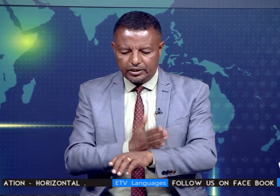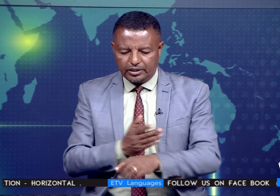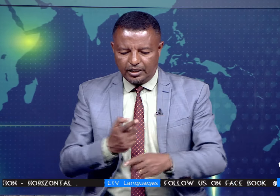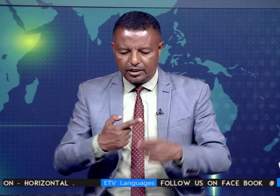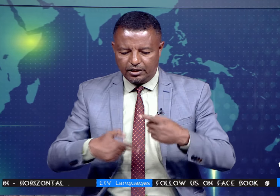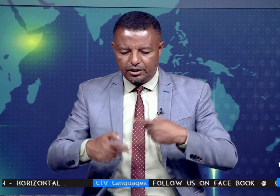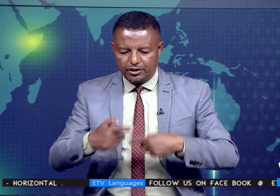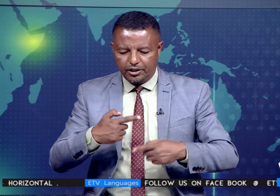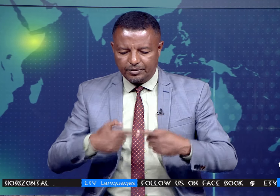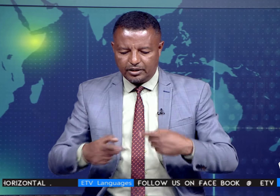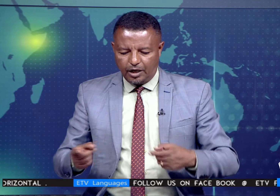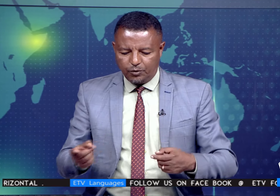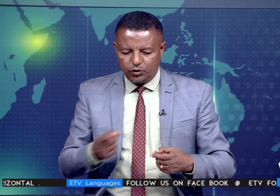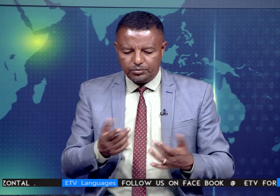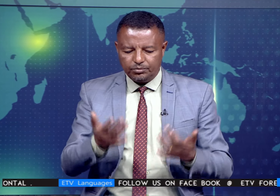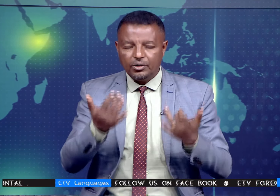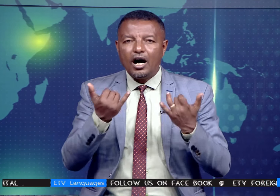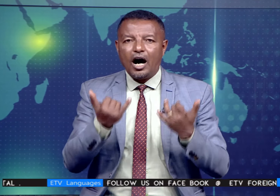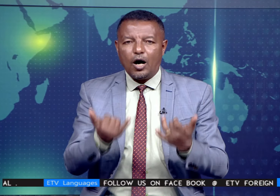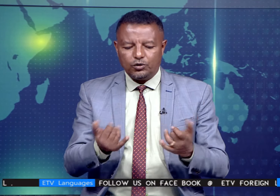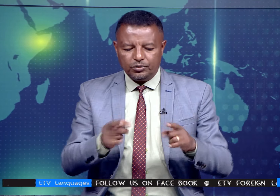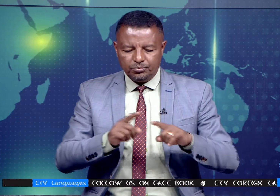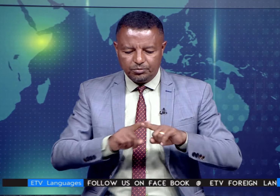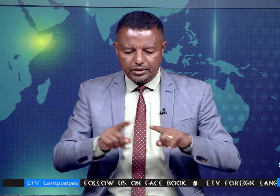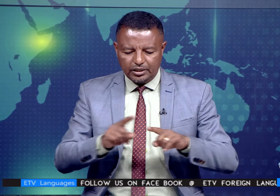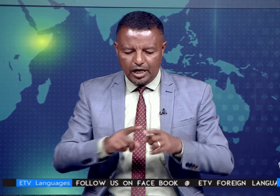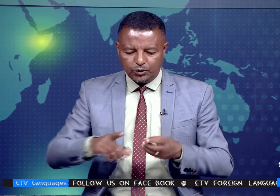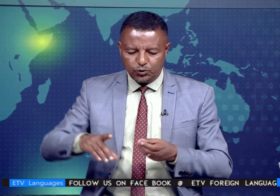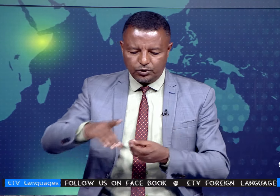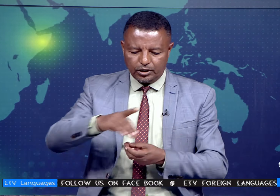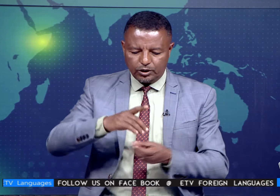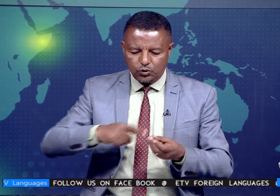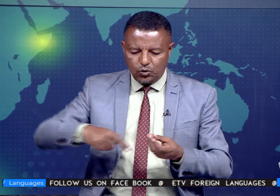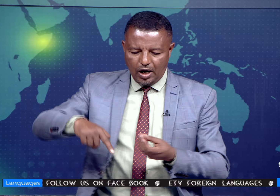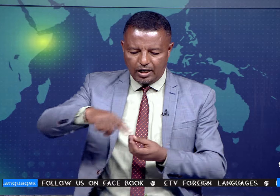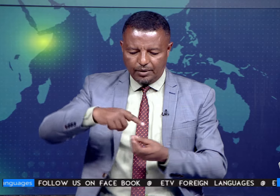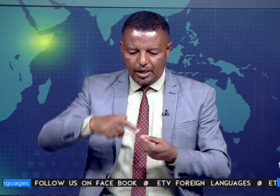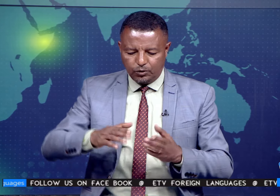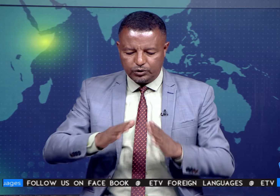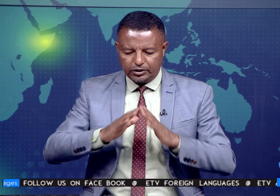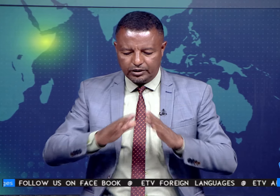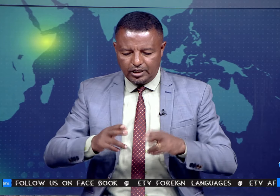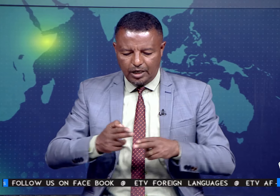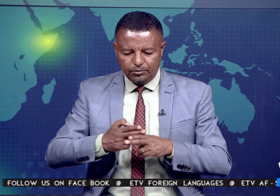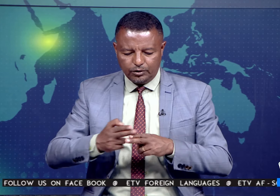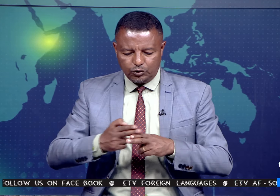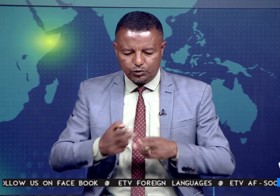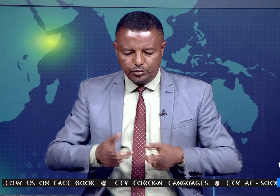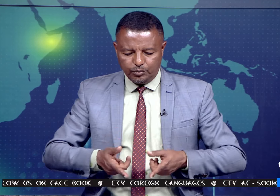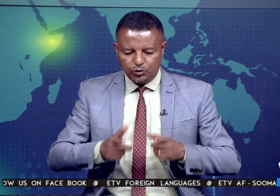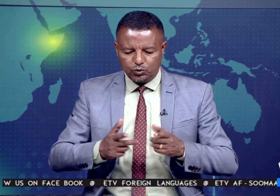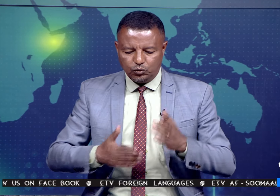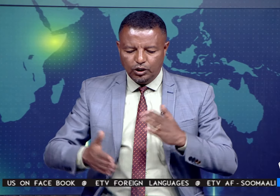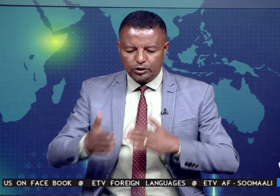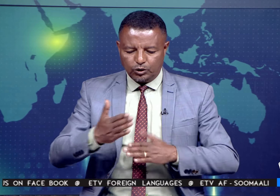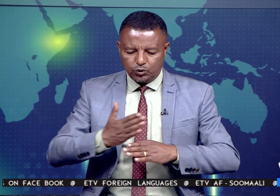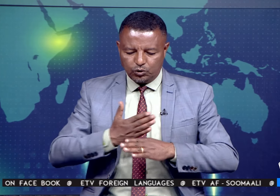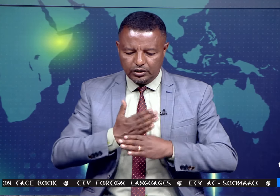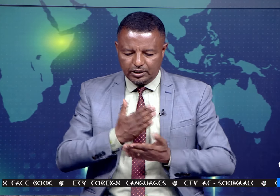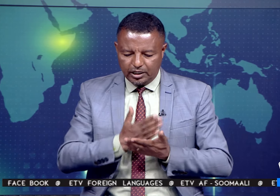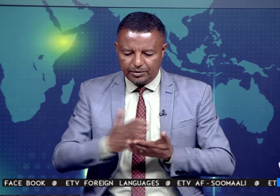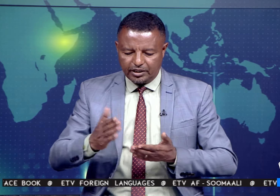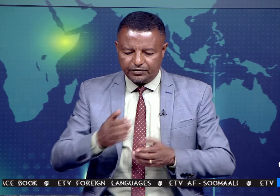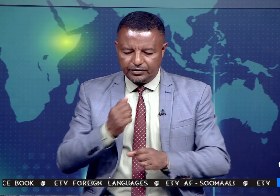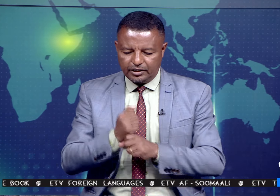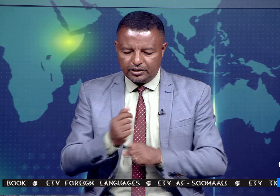ሁኔታው እየተሻሻለ የመጣ ቢሆንም አሁንም በተለያዩ የክልሉ አካባቢዎች የሰላም እጦት በመኖሩ